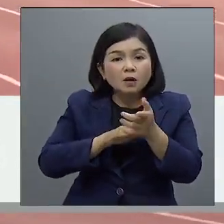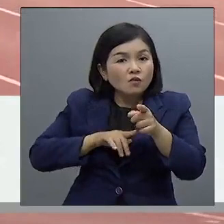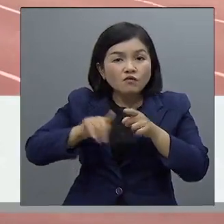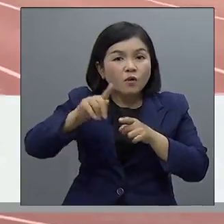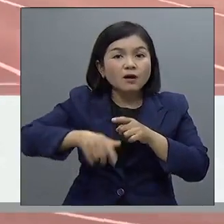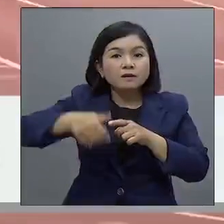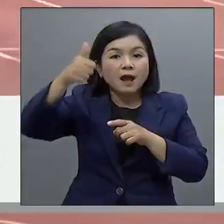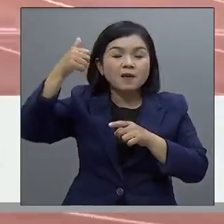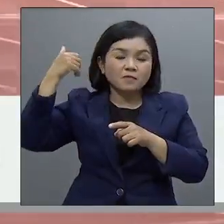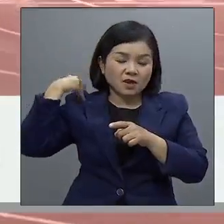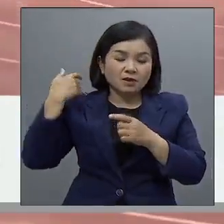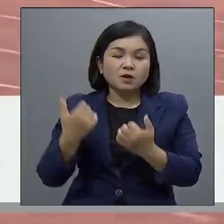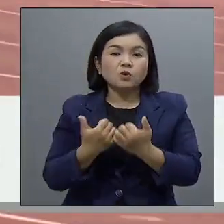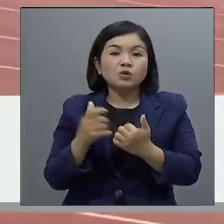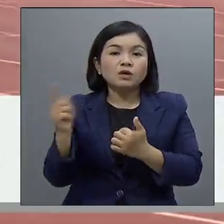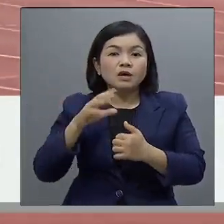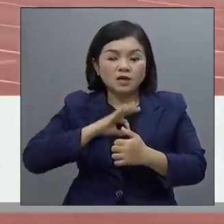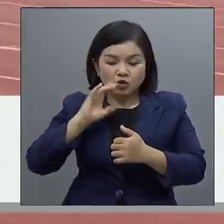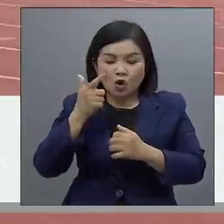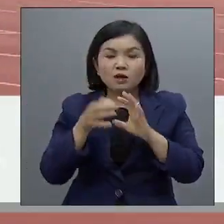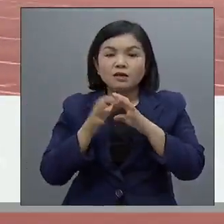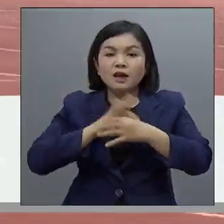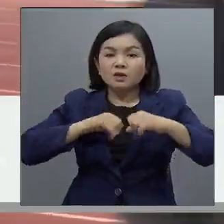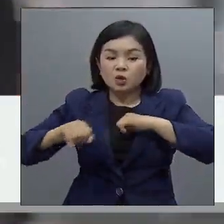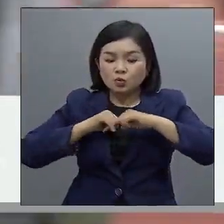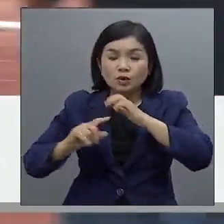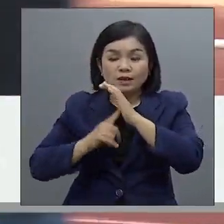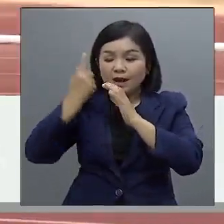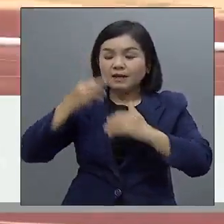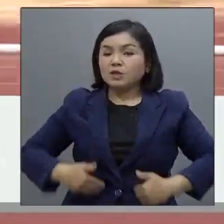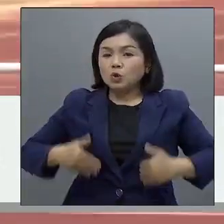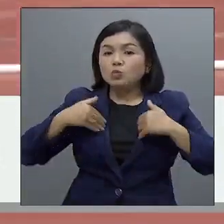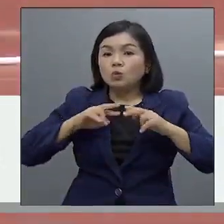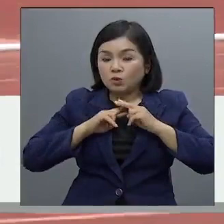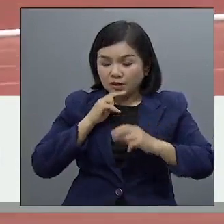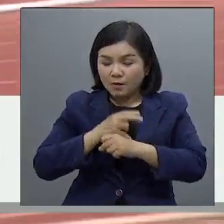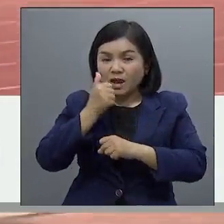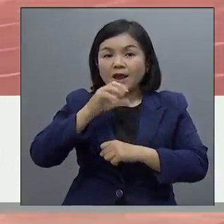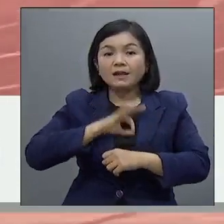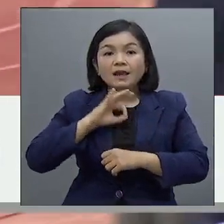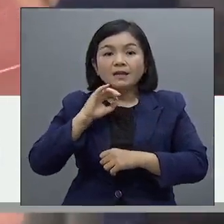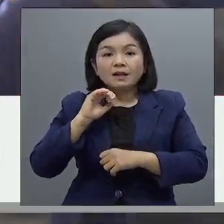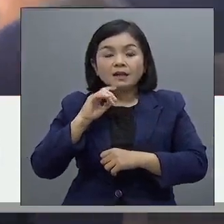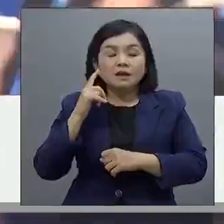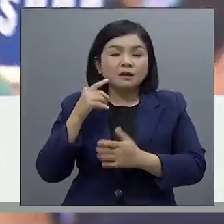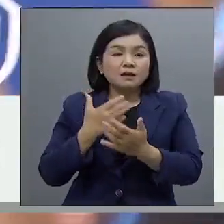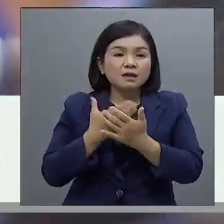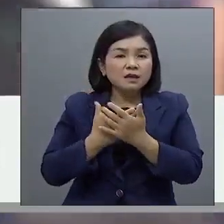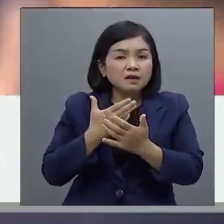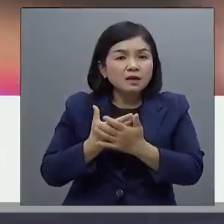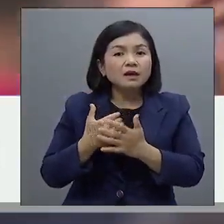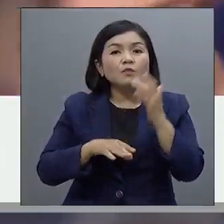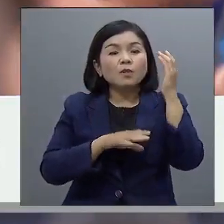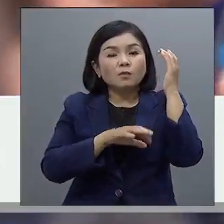ได้อย่างราบคาบพร้อมคว้าเหรียญทองกีฬาเยาวชนแห่งชาติเป็นครั้งแรกในชีวิตได้สำเร็จครับส่วนเหรียญเงินเป็นของพัทลุงและก็เหรียญทองแดงเป็นของสงขล